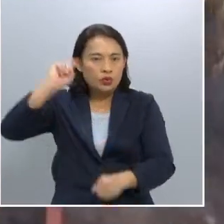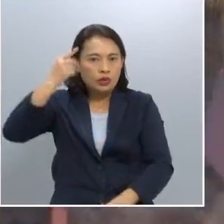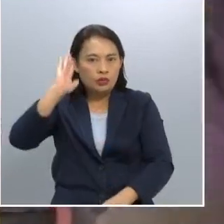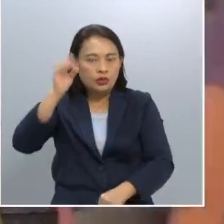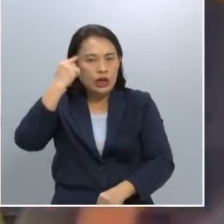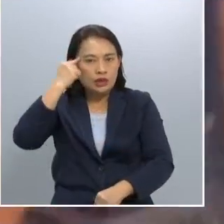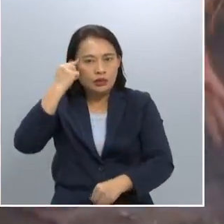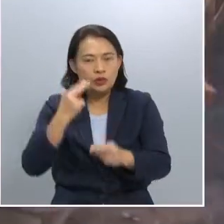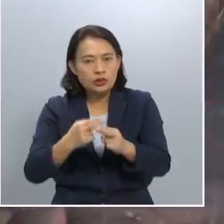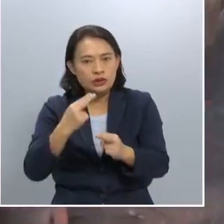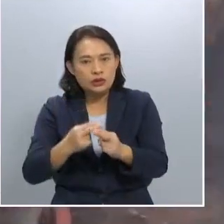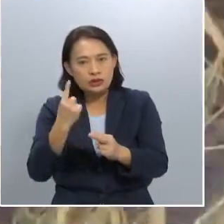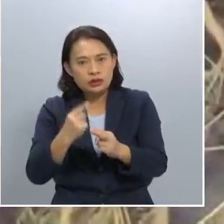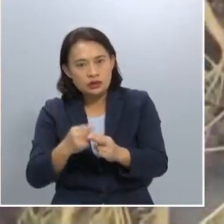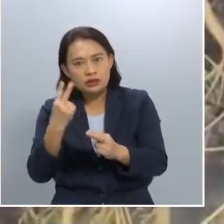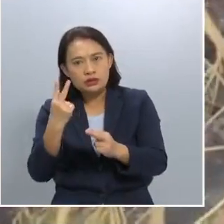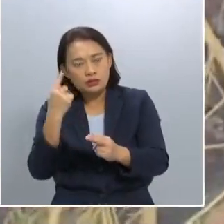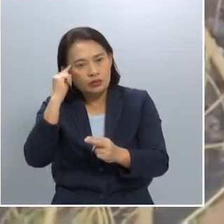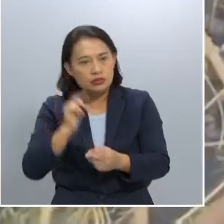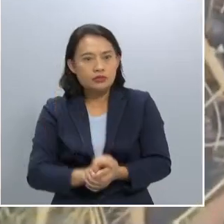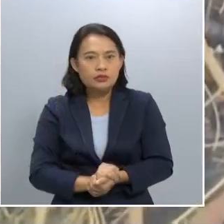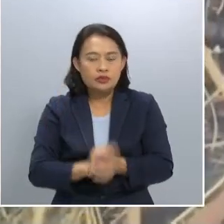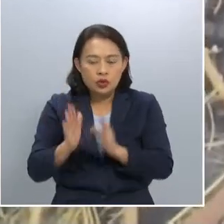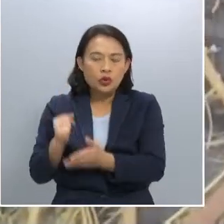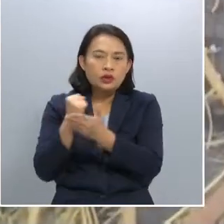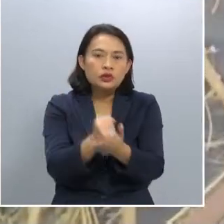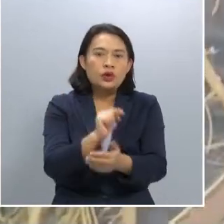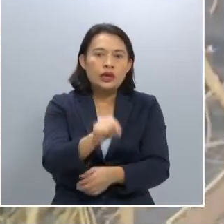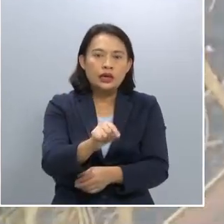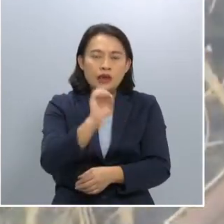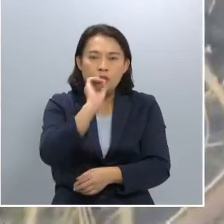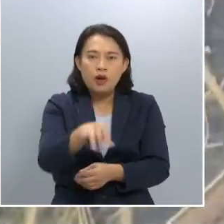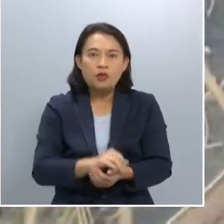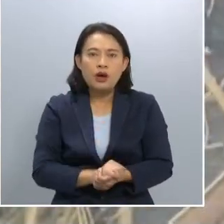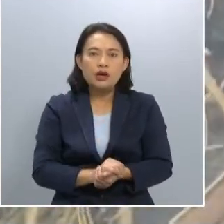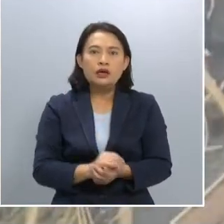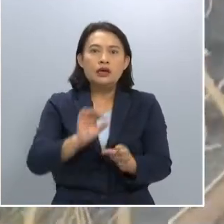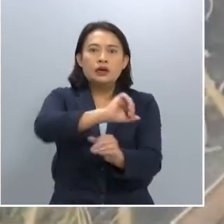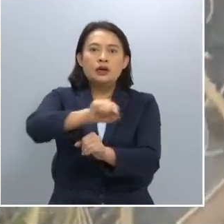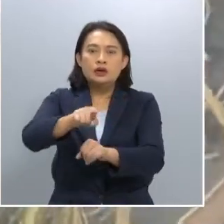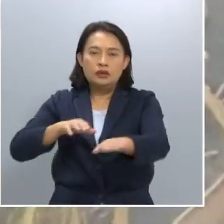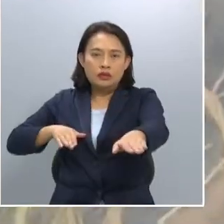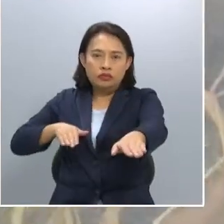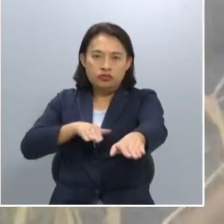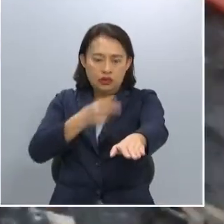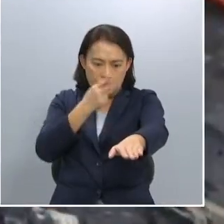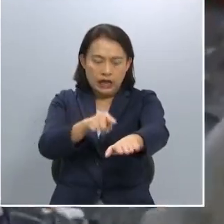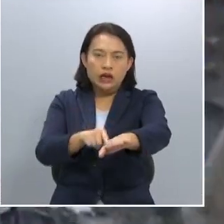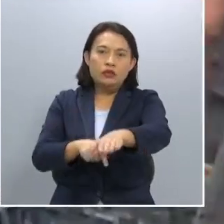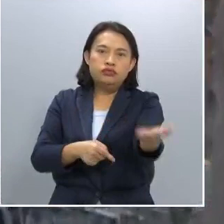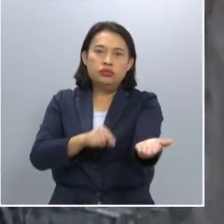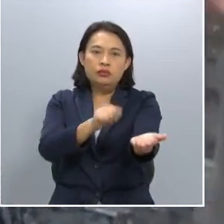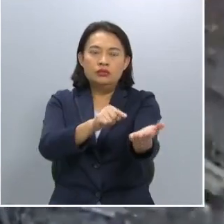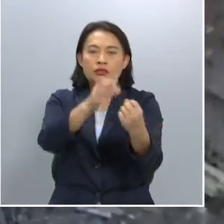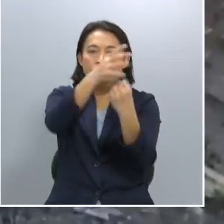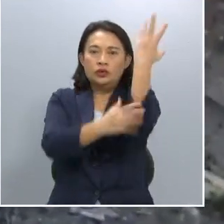ไม่ทราบใดๆทั้งสิ้นส่วนพลเมืองดีที่เป็นคนช่วยเหลือเนี่ยบอกว่าขับรถตามรถคันนี้มาแล้วเห็นเลยว่าเสียหลักตกข้างทางชนต้น